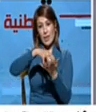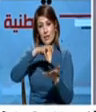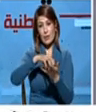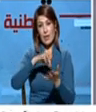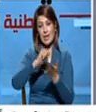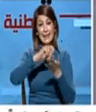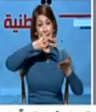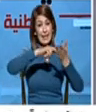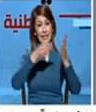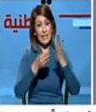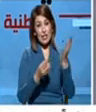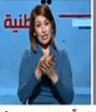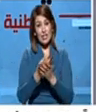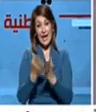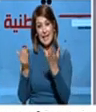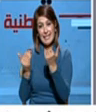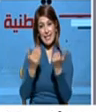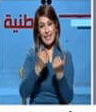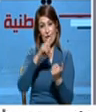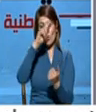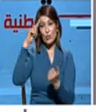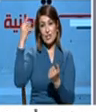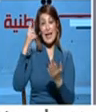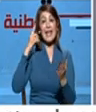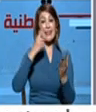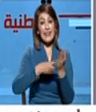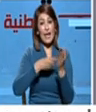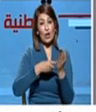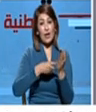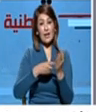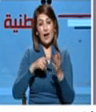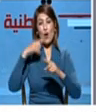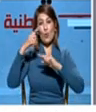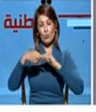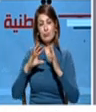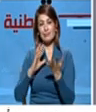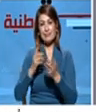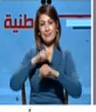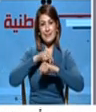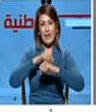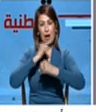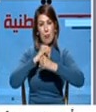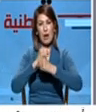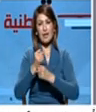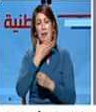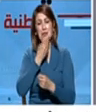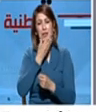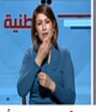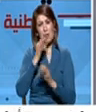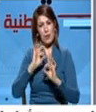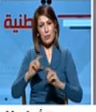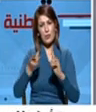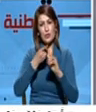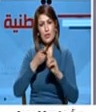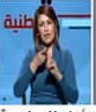على ان شاء الله في القريب العاجل نعلن عليها اه اه خدمه سهله وبسيطه وتمكن الحرفاء تحصلوا على